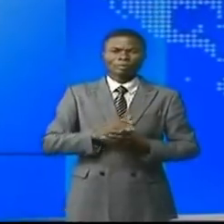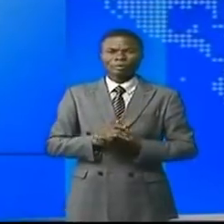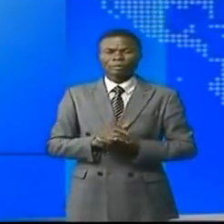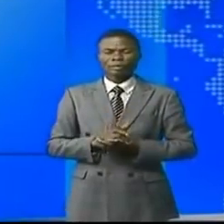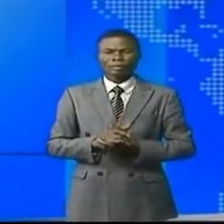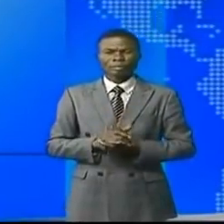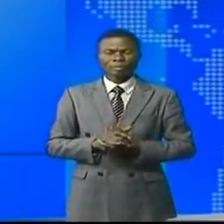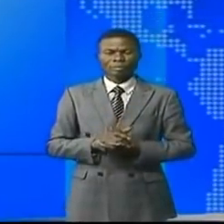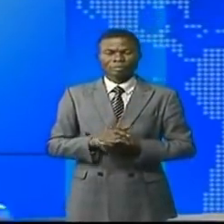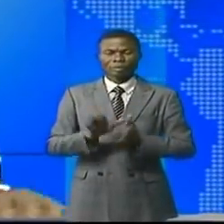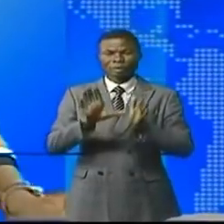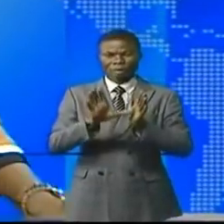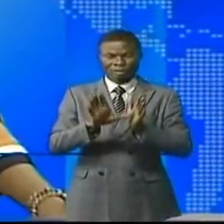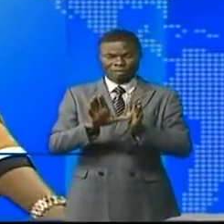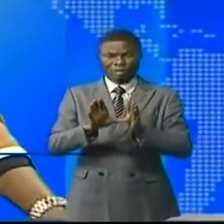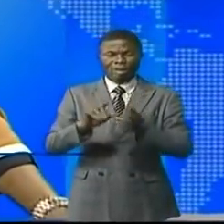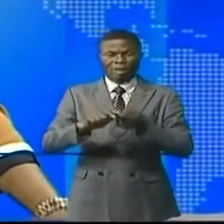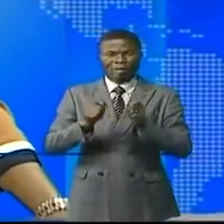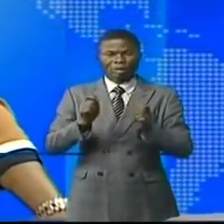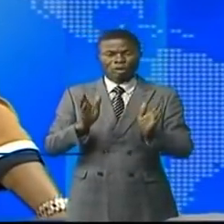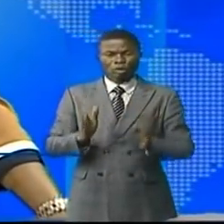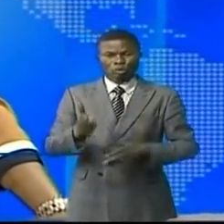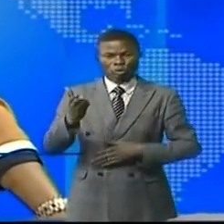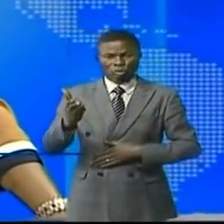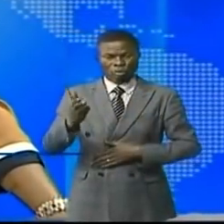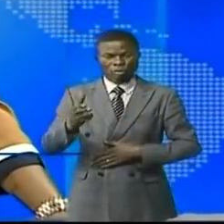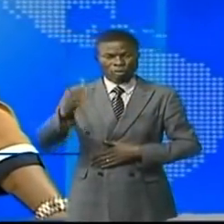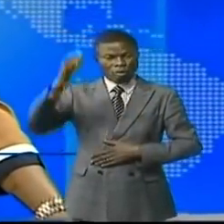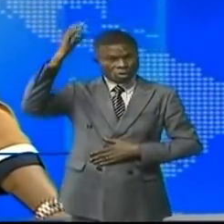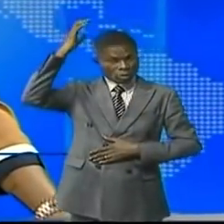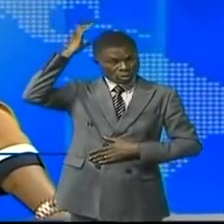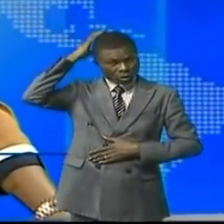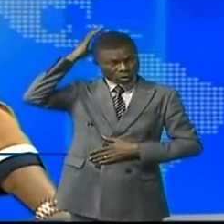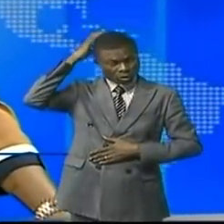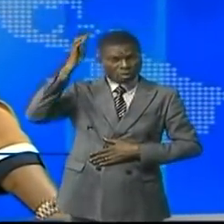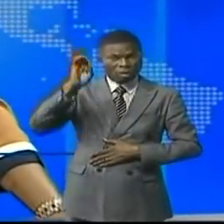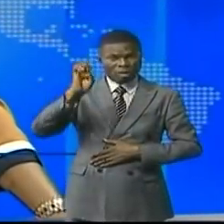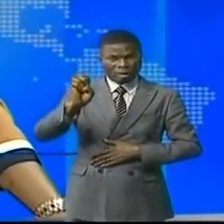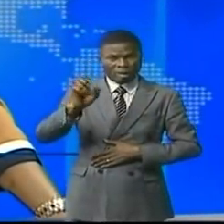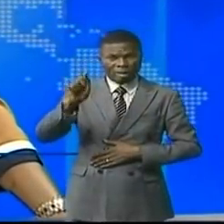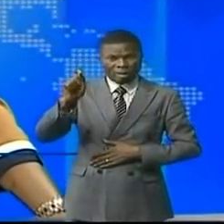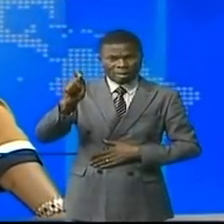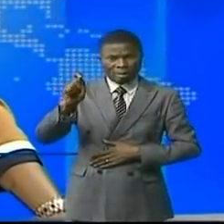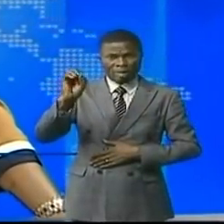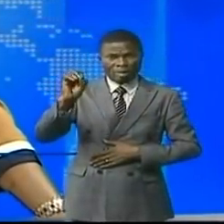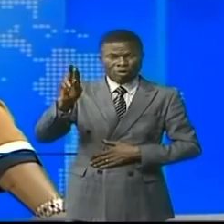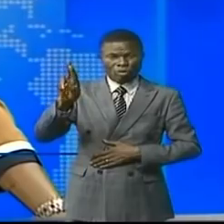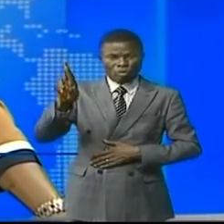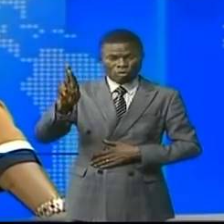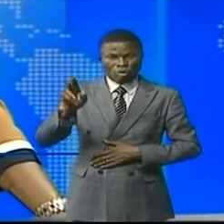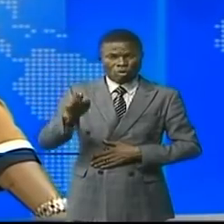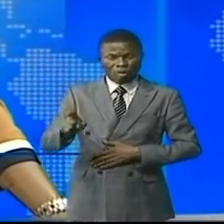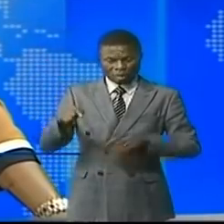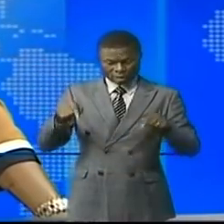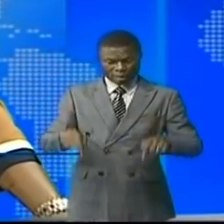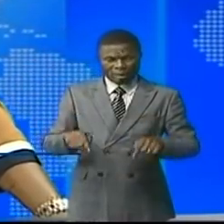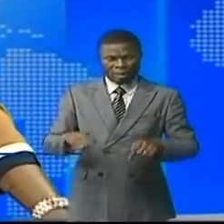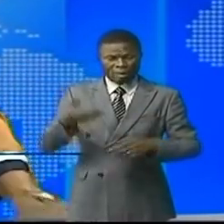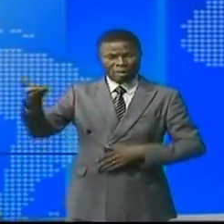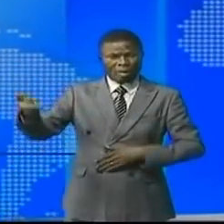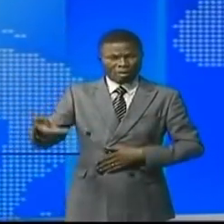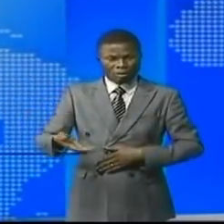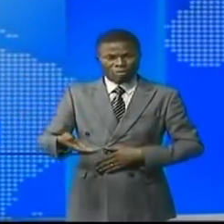Un reportage de Patrick Michel Mukui. Et puis, Monseigneur Ettore Balestrero, nonce apostolique en RDC, a été reçu par